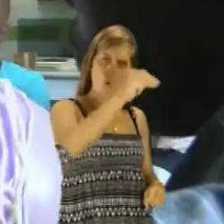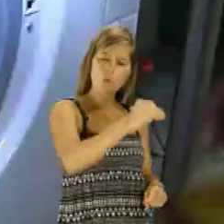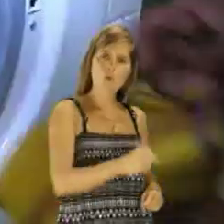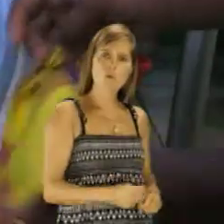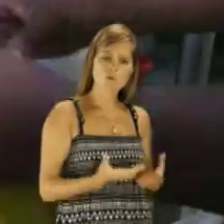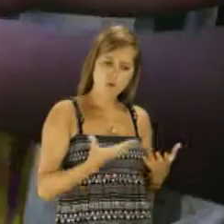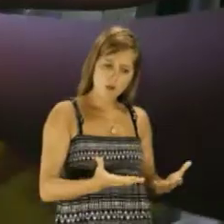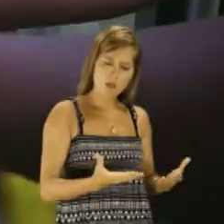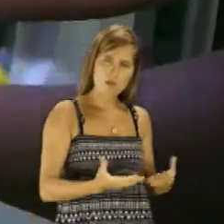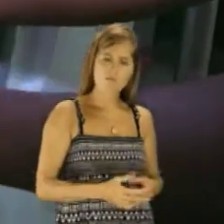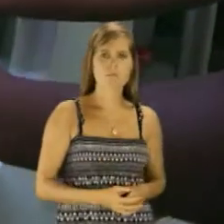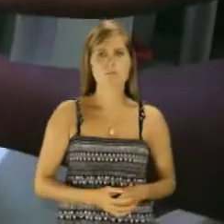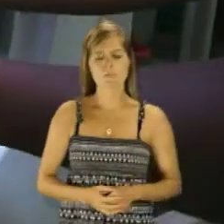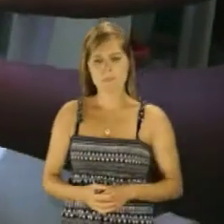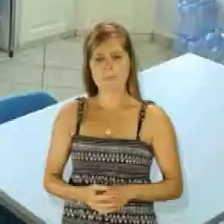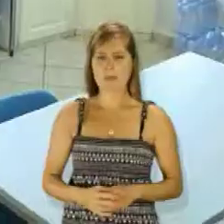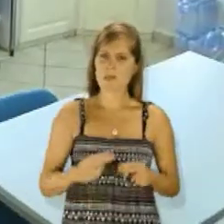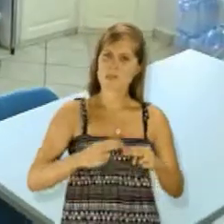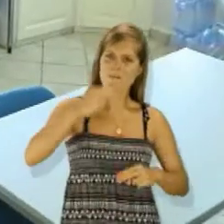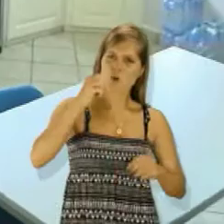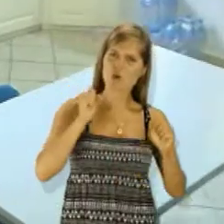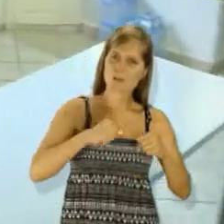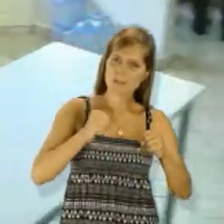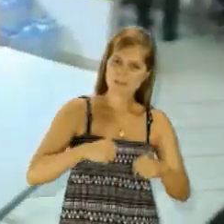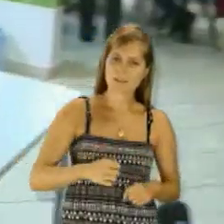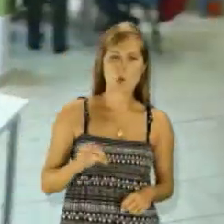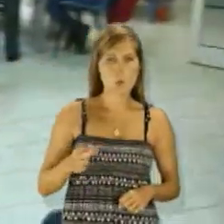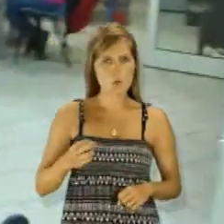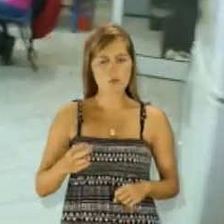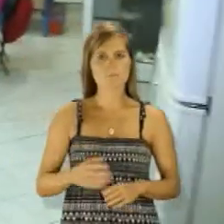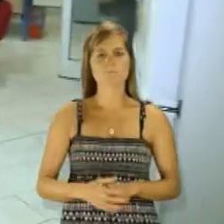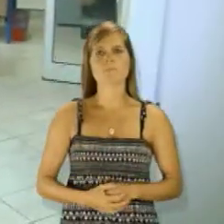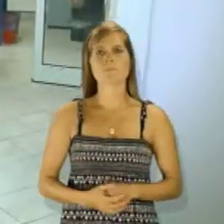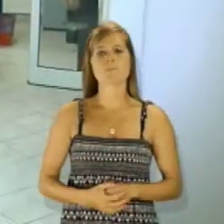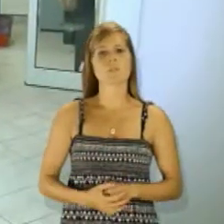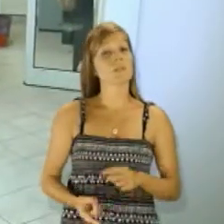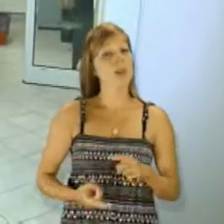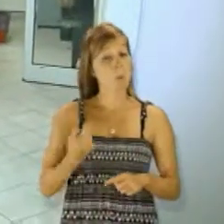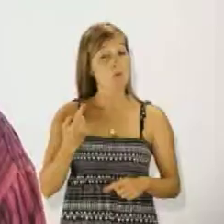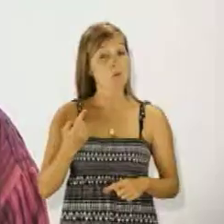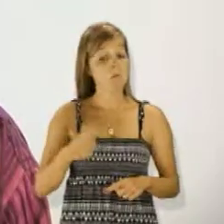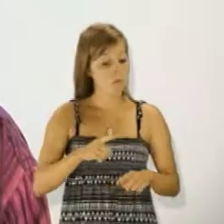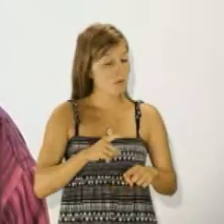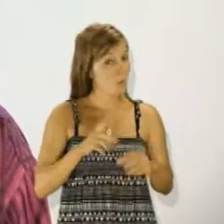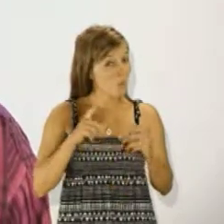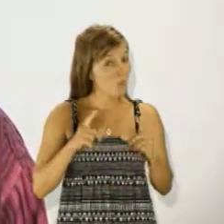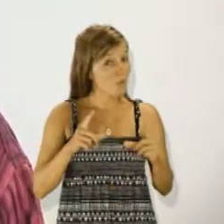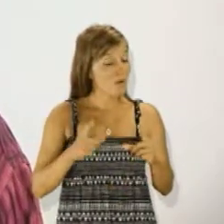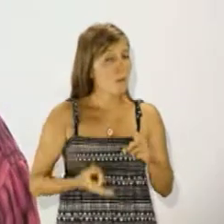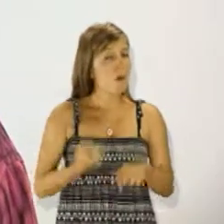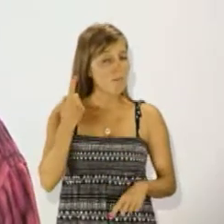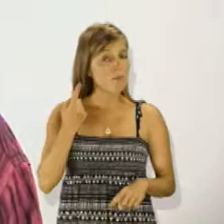de valider un travail effectif et un niveau de compétence, un niveau de qualification. Ça, je tenais à le dire parce